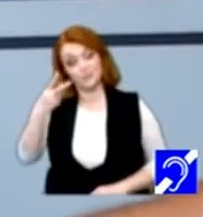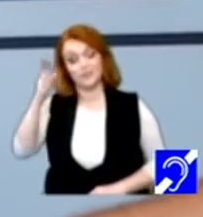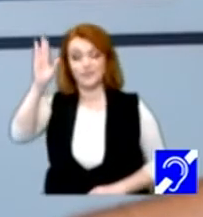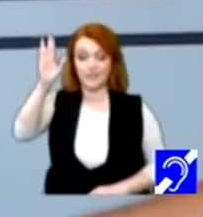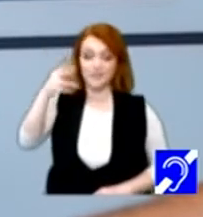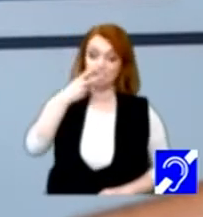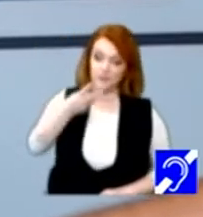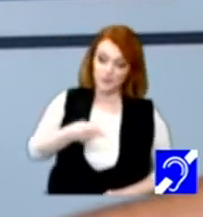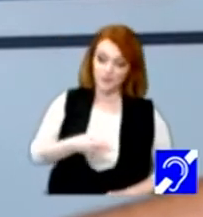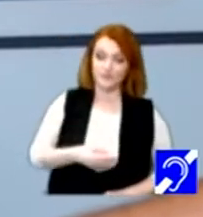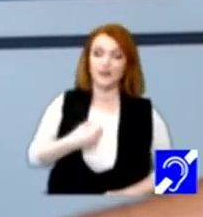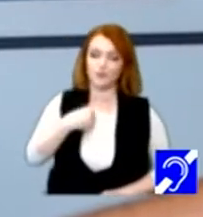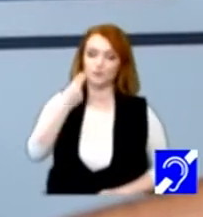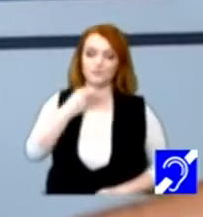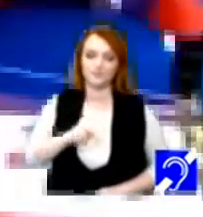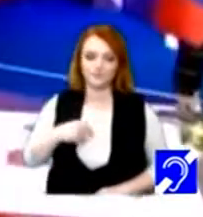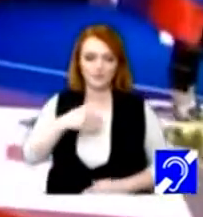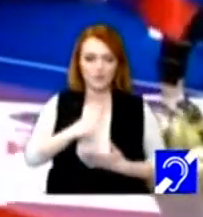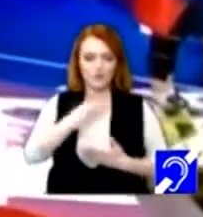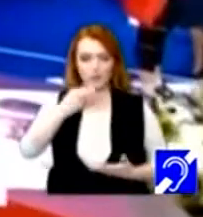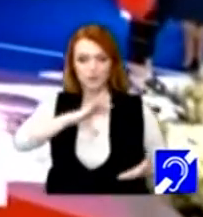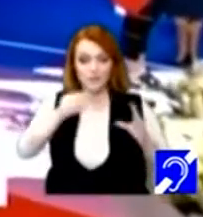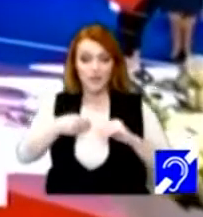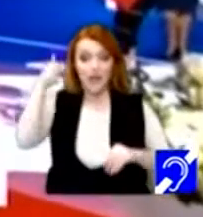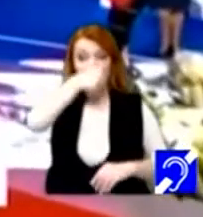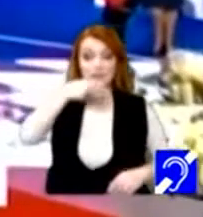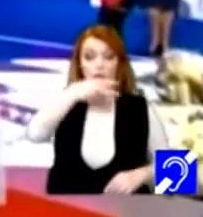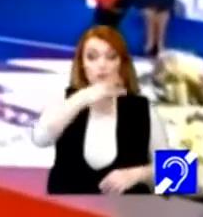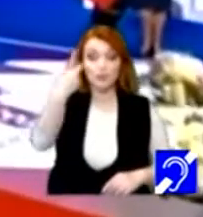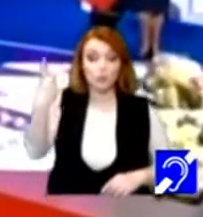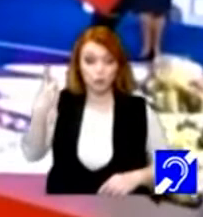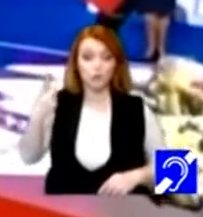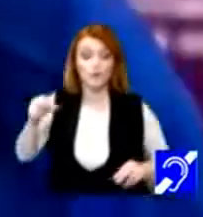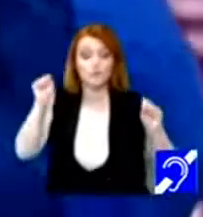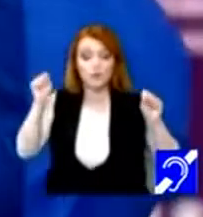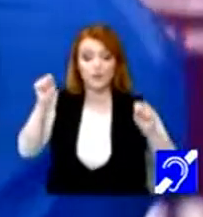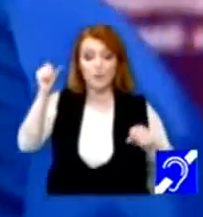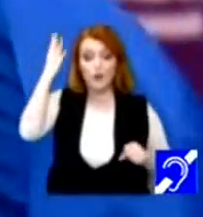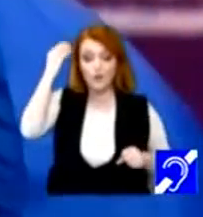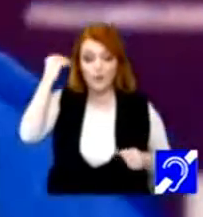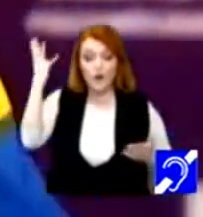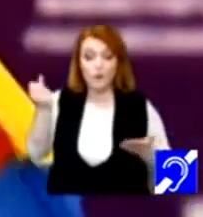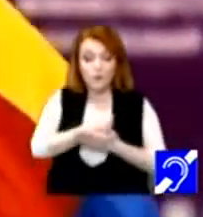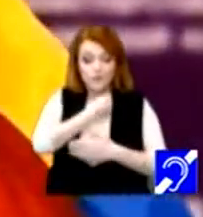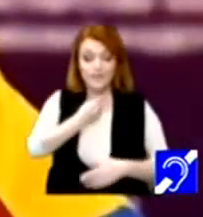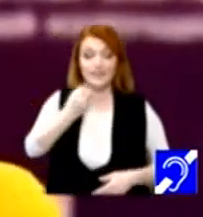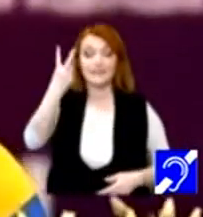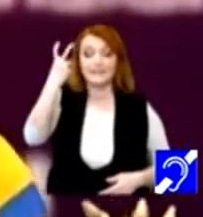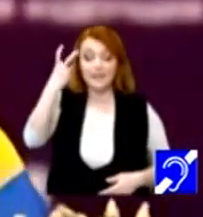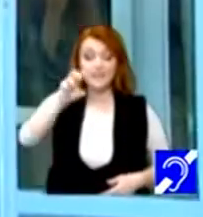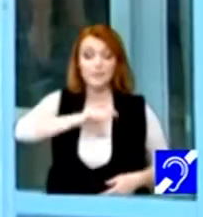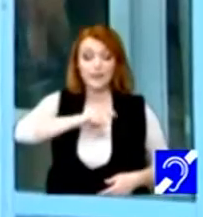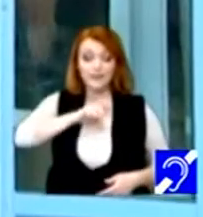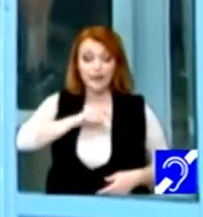pentru alte noi rezultate. În anul 2021, sportivii basarabeni au cucerit peste 200 de medalii